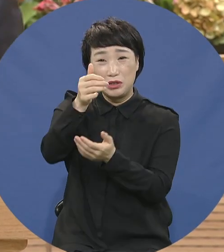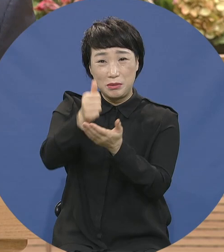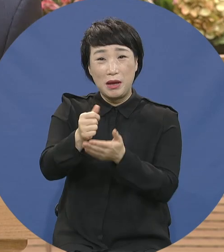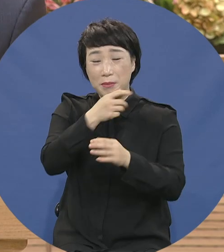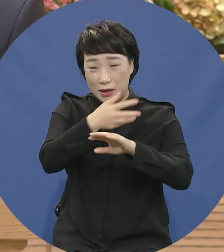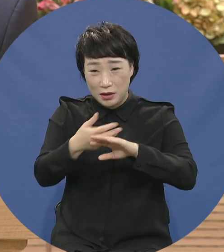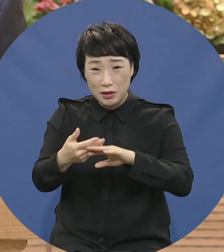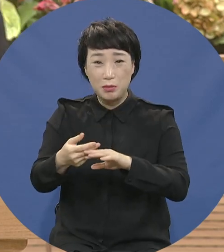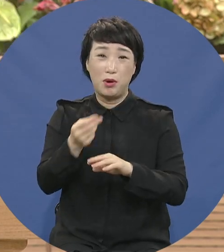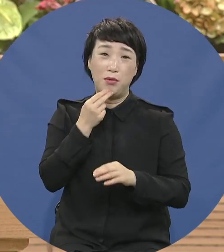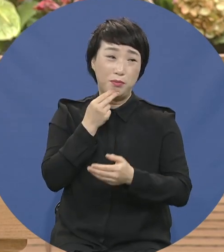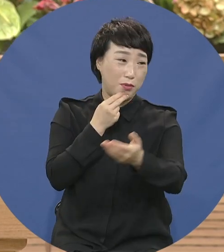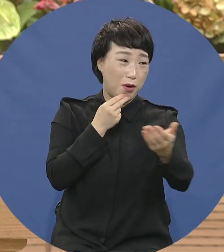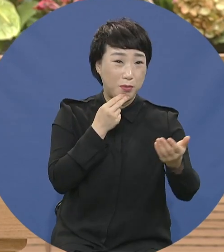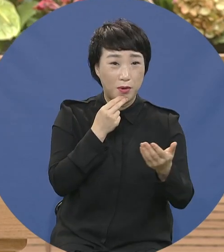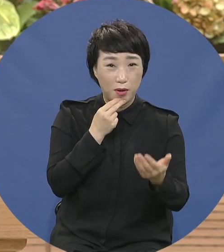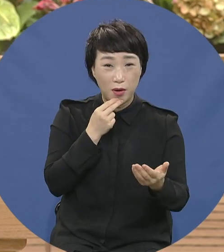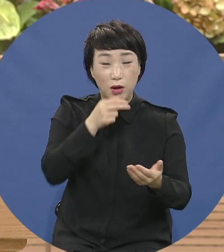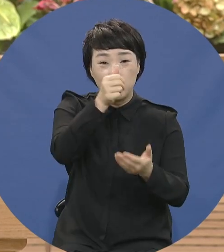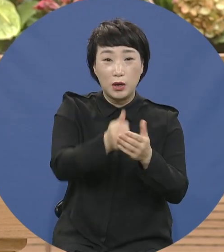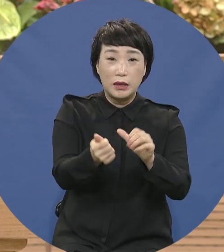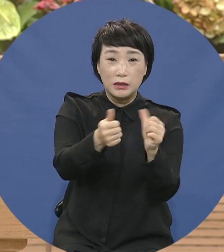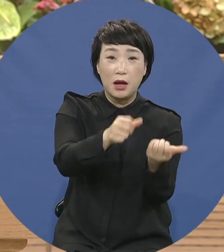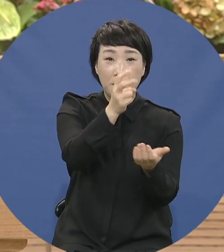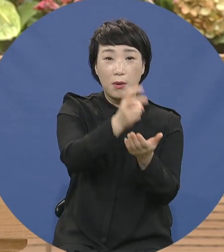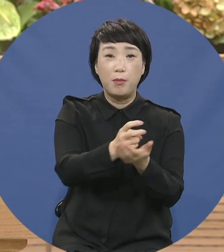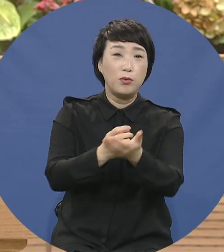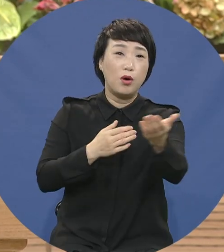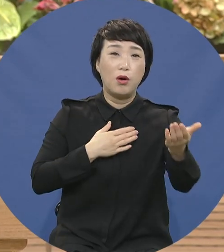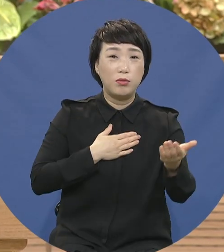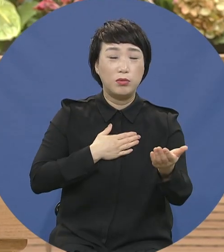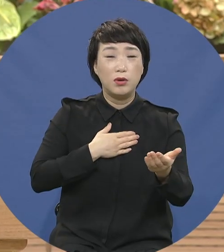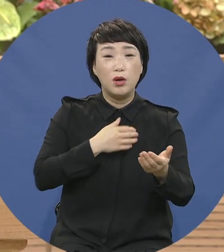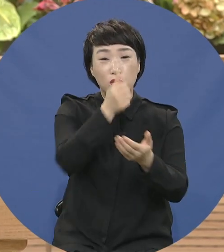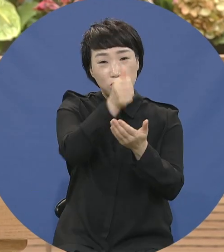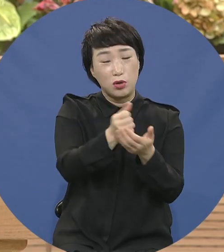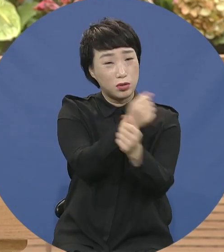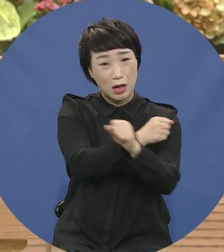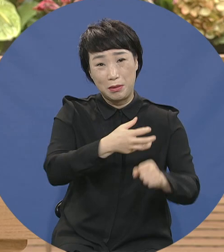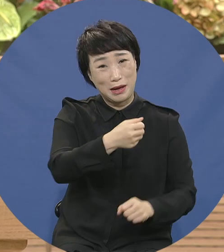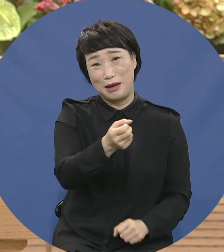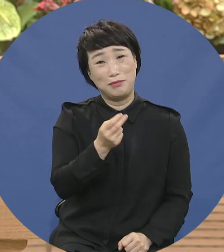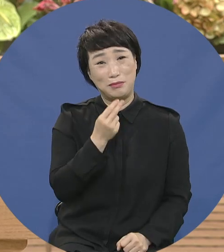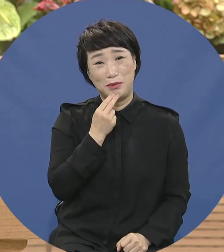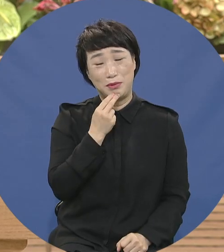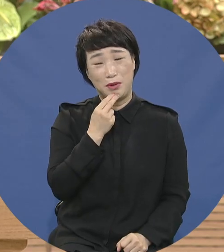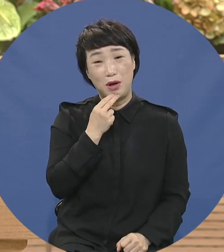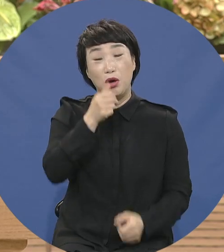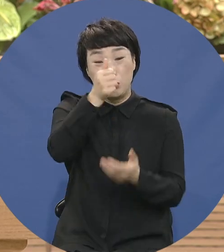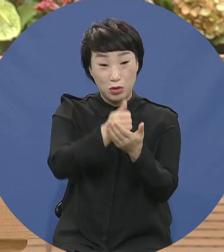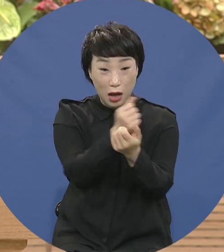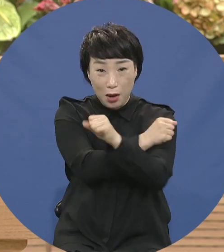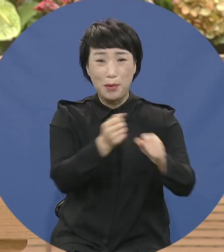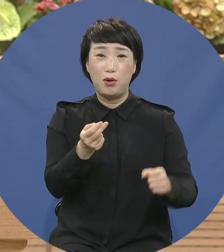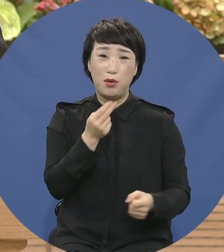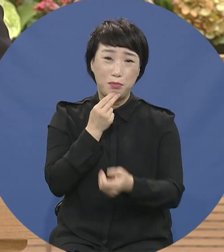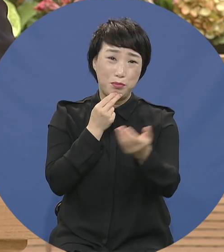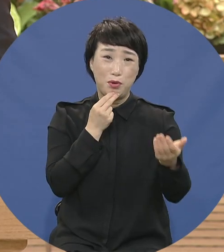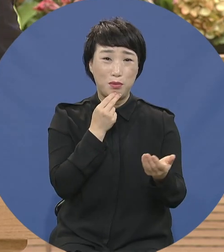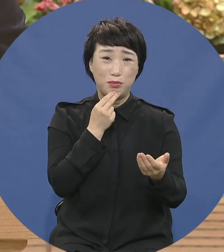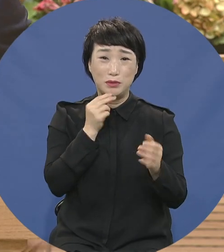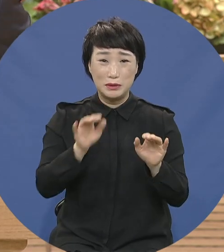피 흘리심이 없이는 죄와 사망의 법에서 제사함도 없고 죄에서 해방도